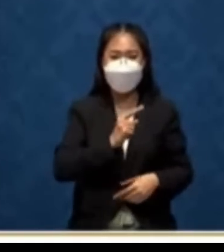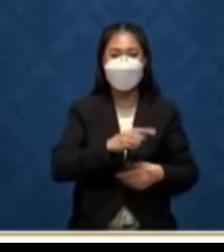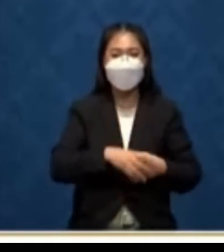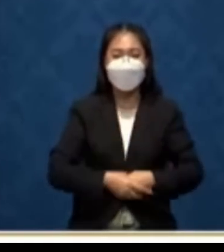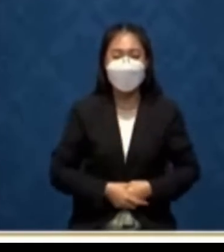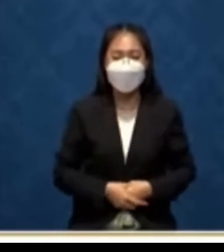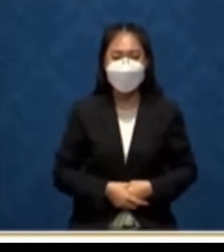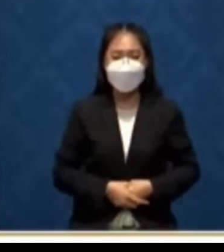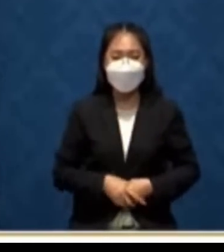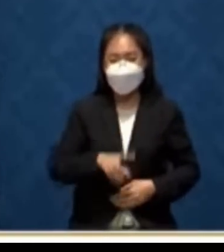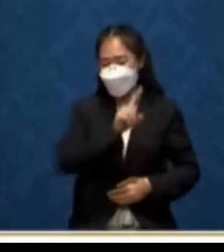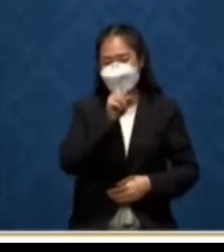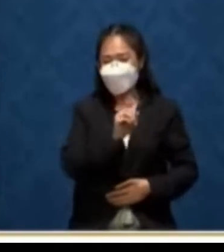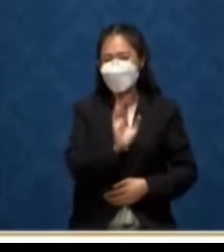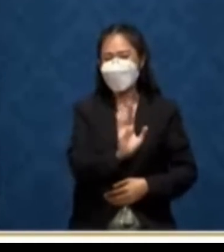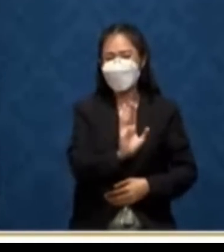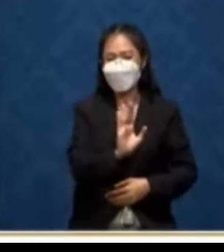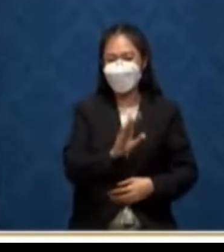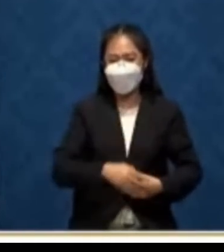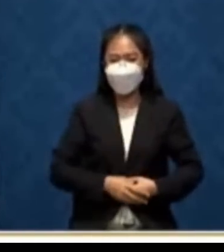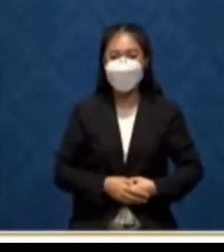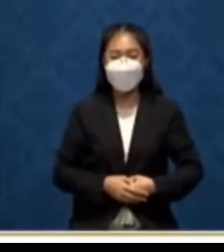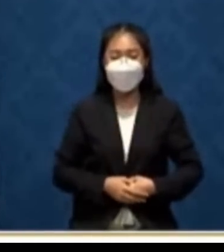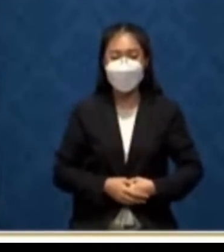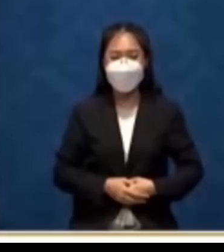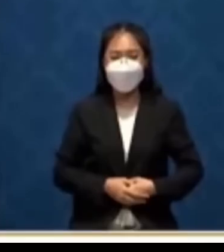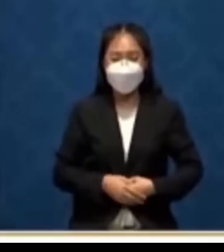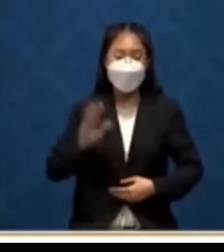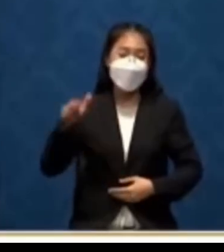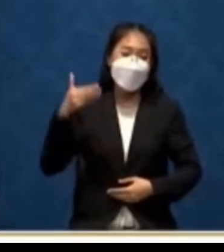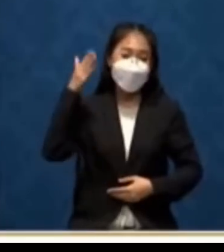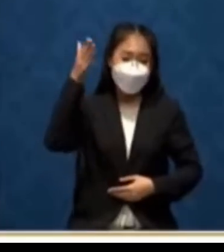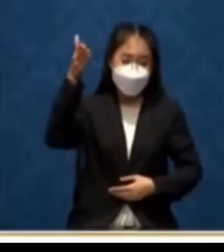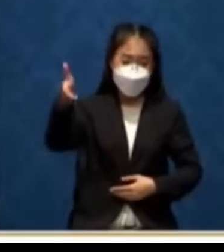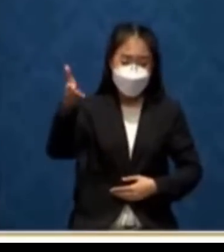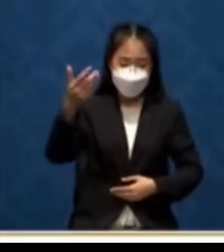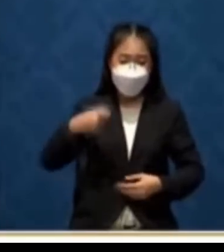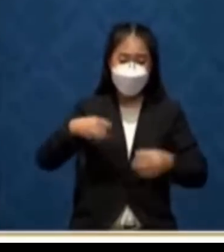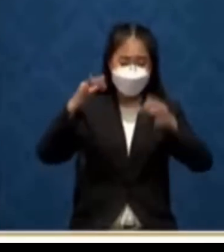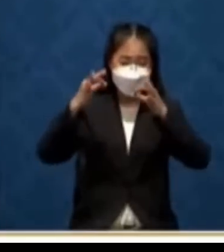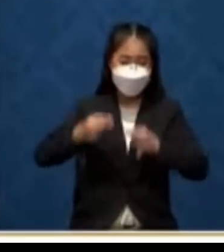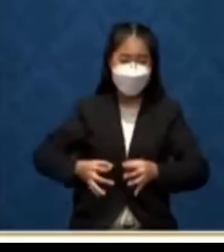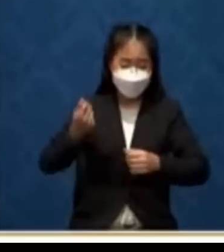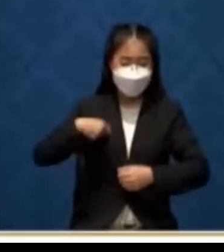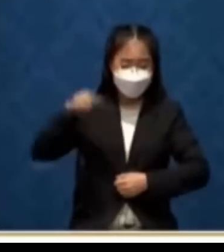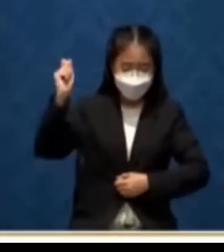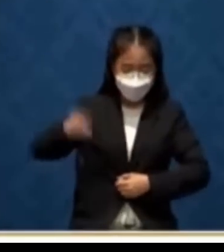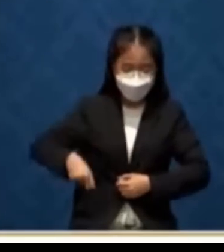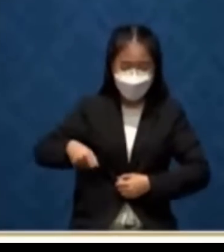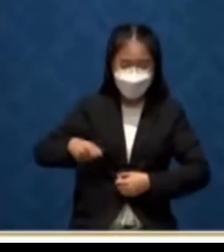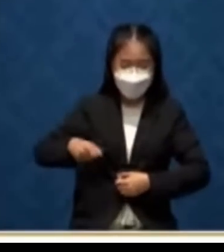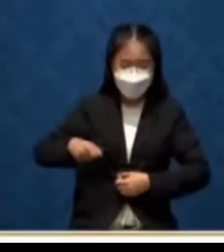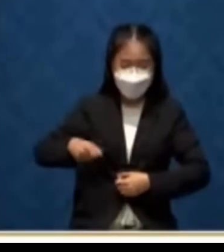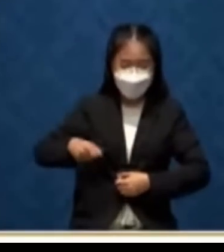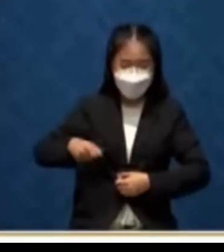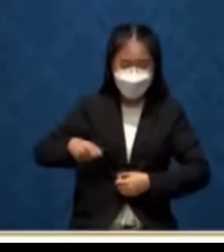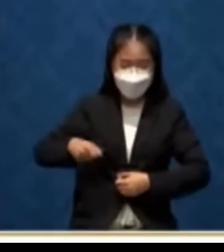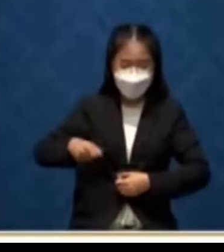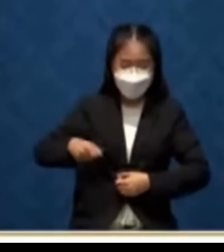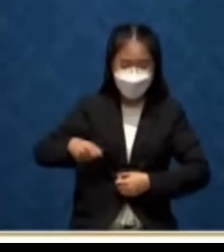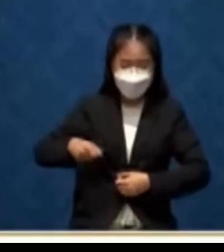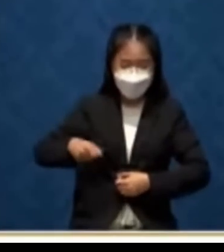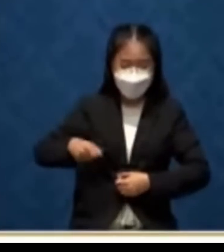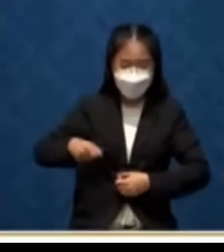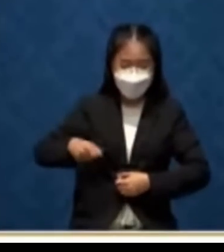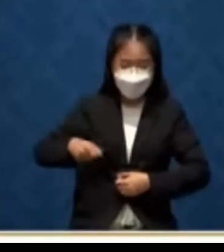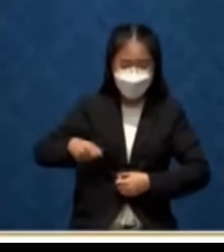และไม่ต้องสงสัยเลยว่าต่อจากนี้ไปจนถึงวันพิพากษากระบวนการล้มคดีที่มีคนของภาครั